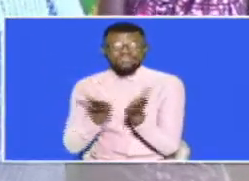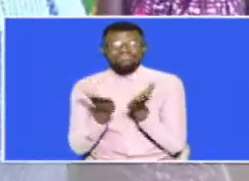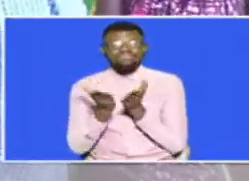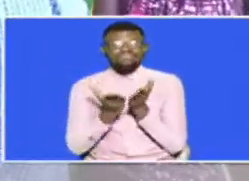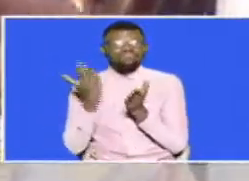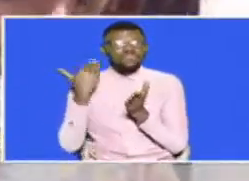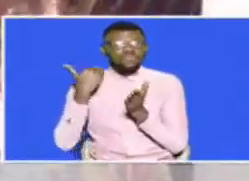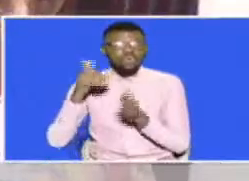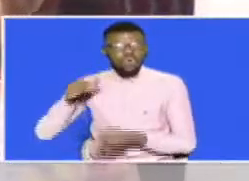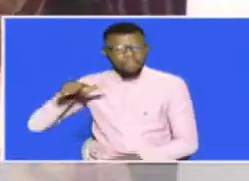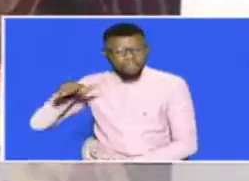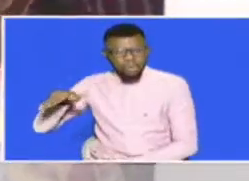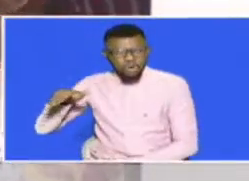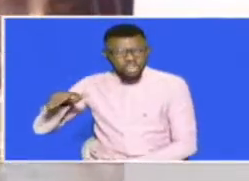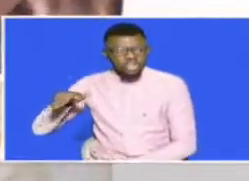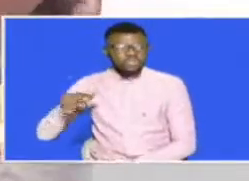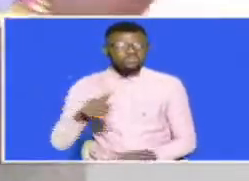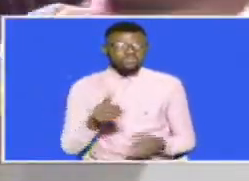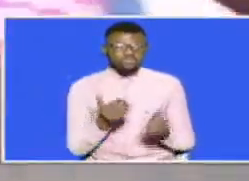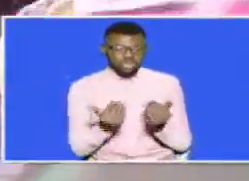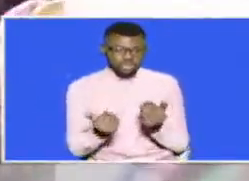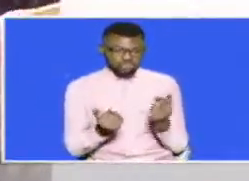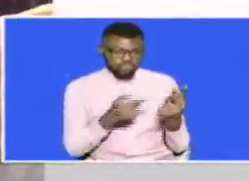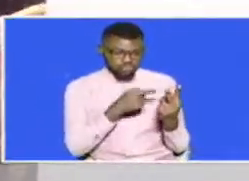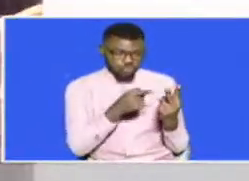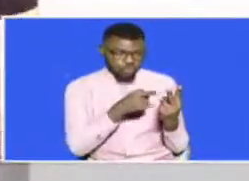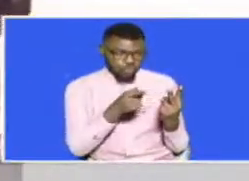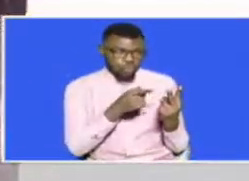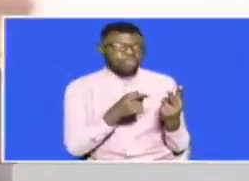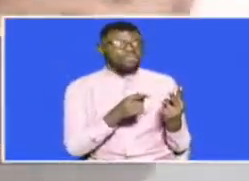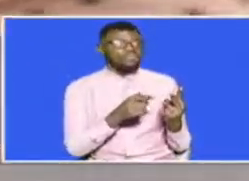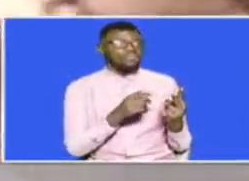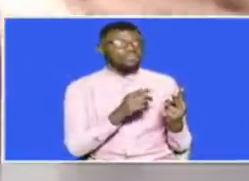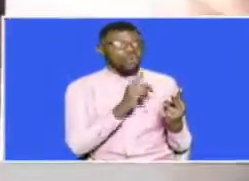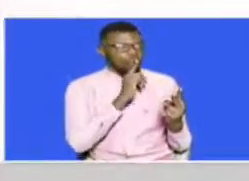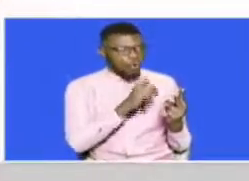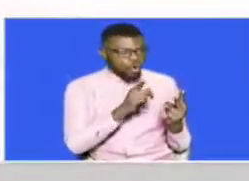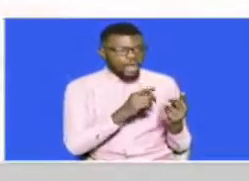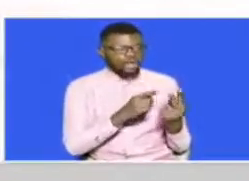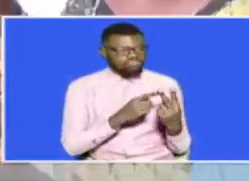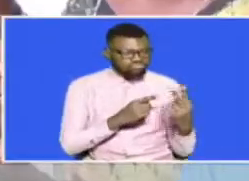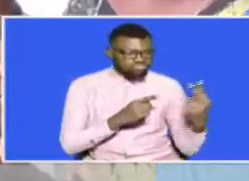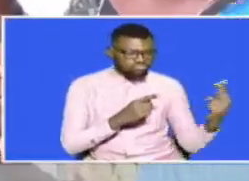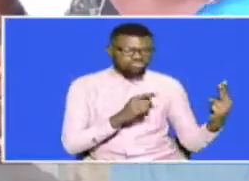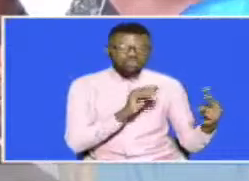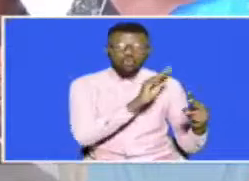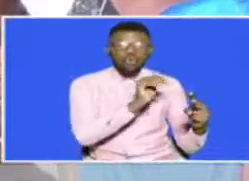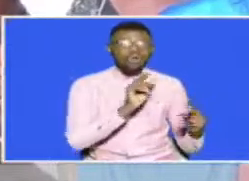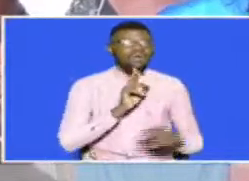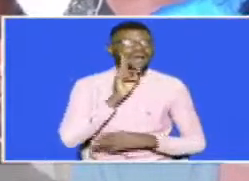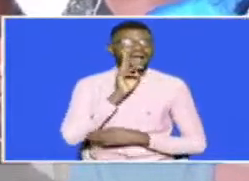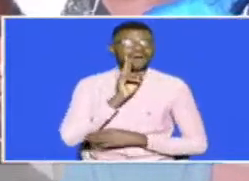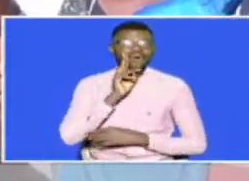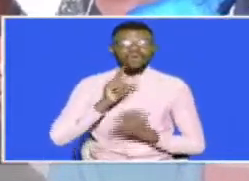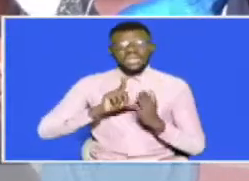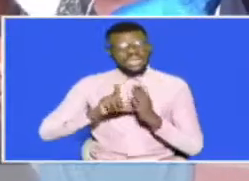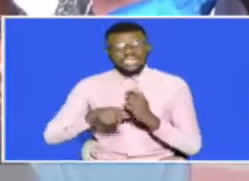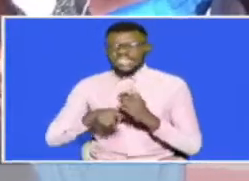yake asubuhi na kuwatuma watoto hao wawili kumuita mjomba wao kabla ya kutoweka nao. Tuliamka